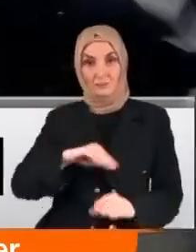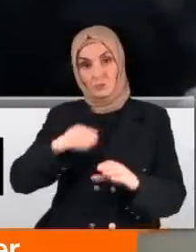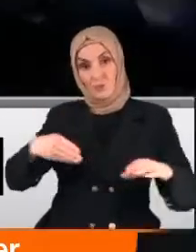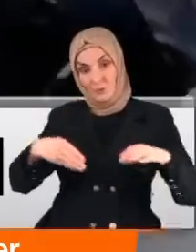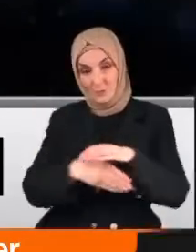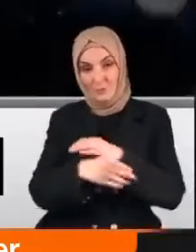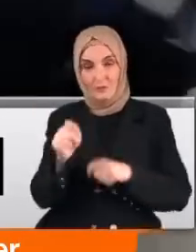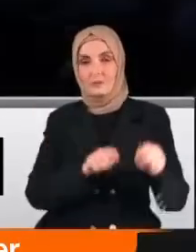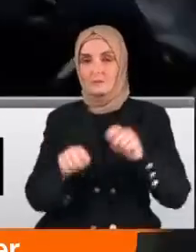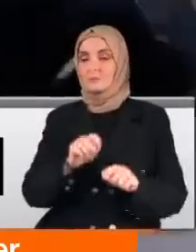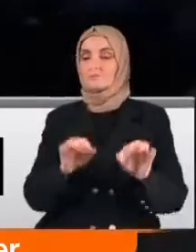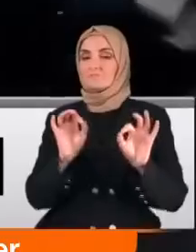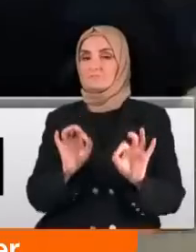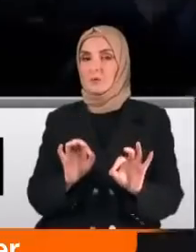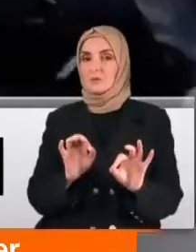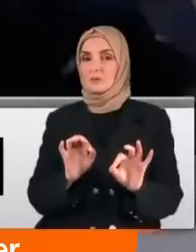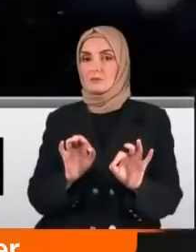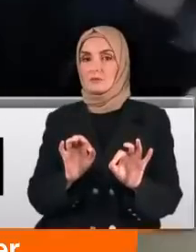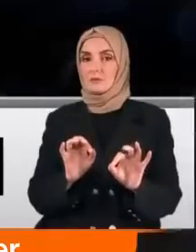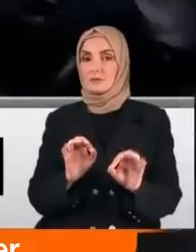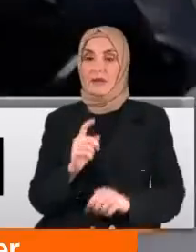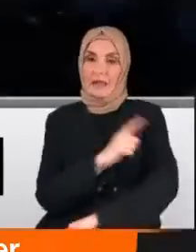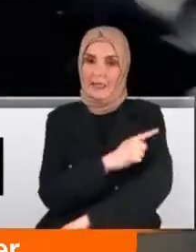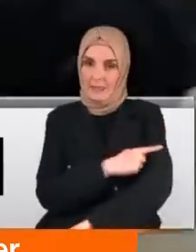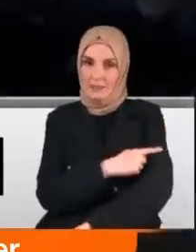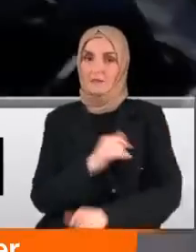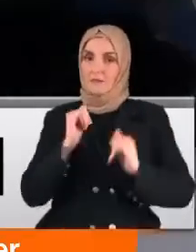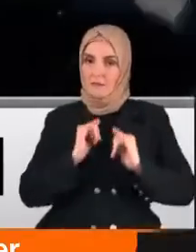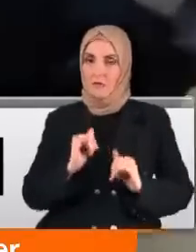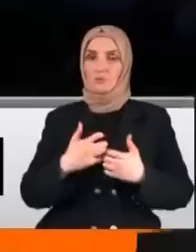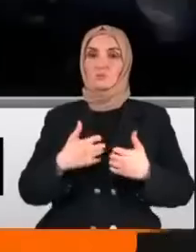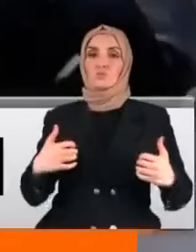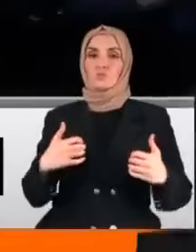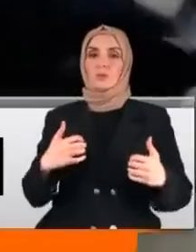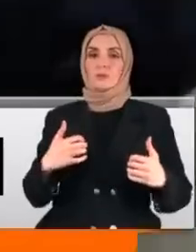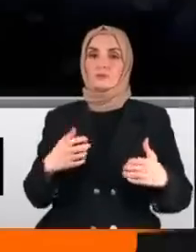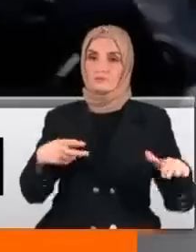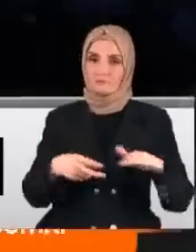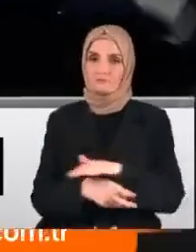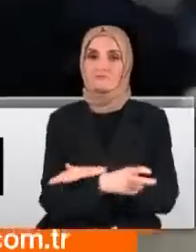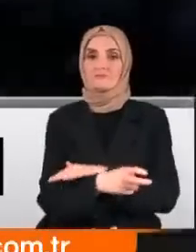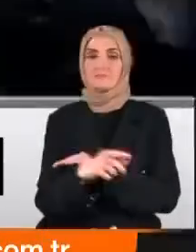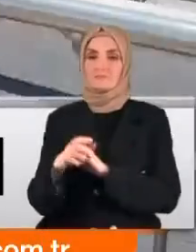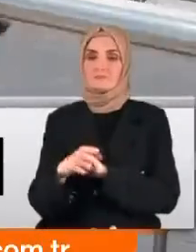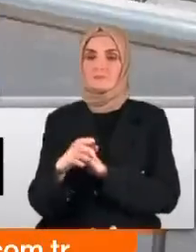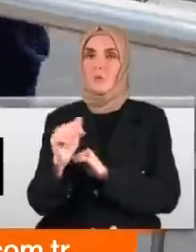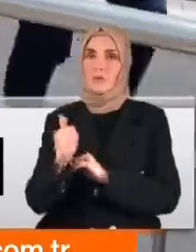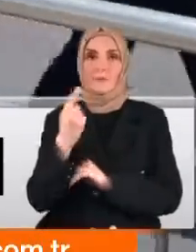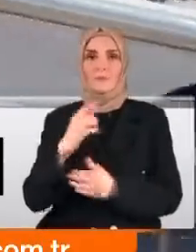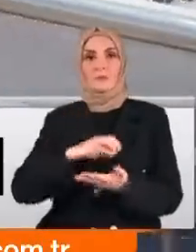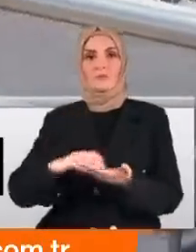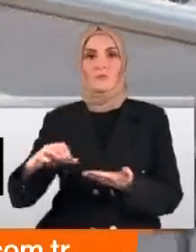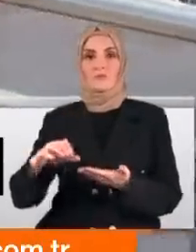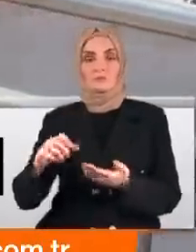bunu da İstanbul'a kazandırdığımızda kaliteli, konforlu ve güvenli bir toplu taşıma sistemini önemli bir aşamaya getirmiş olacağız. Büyük